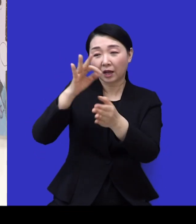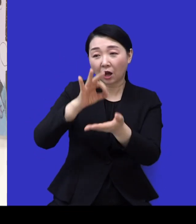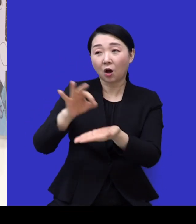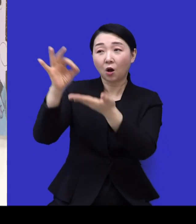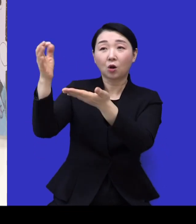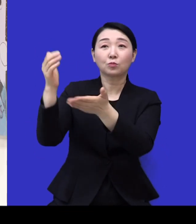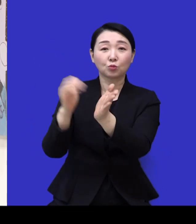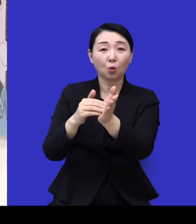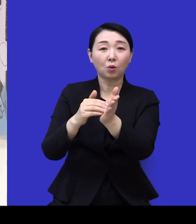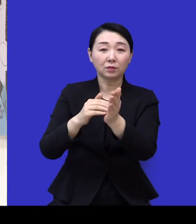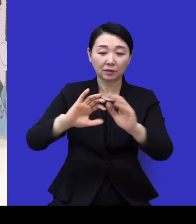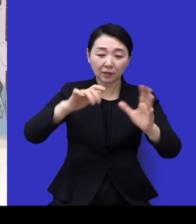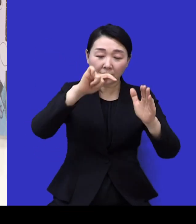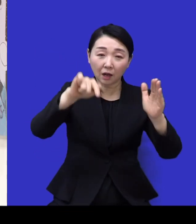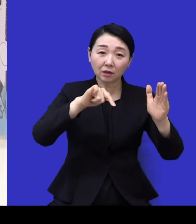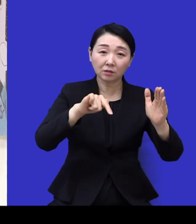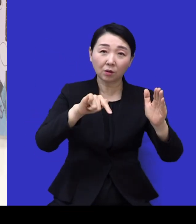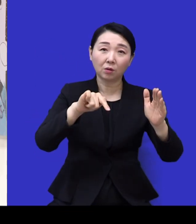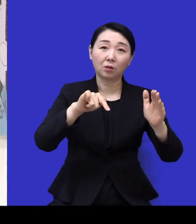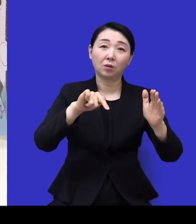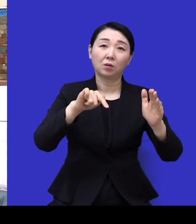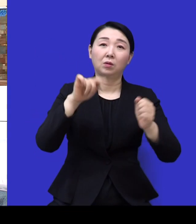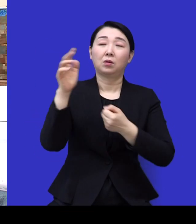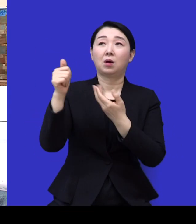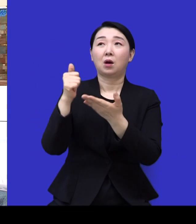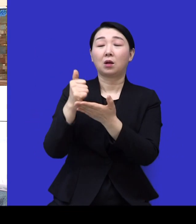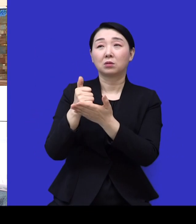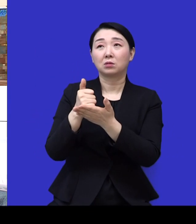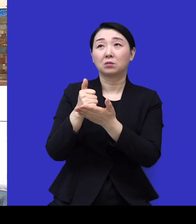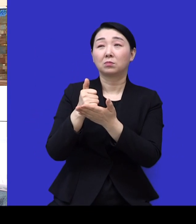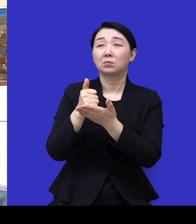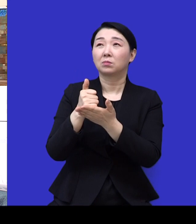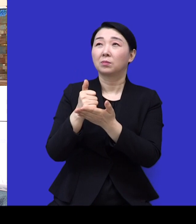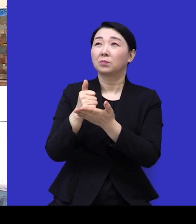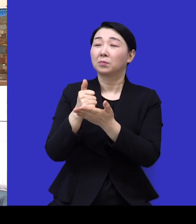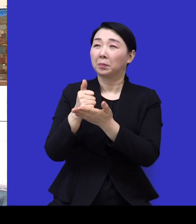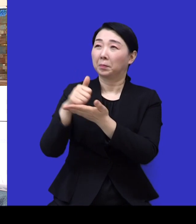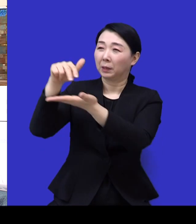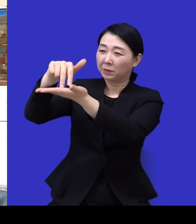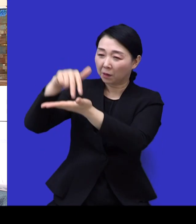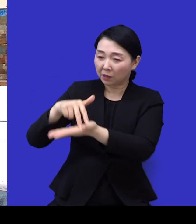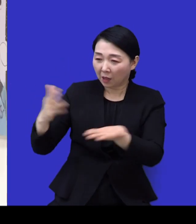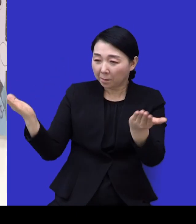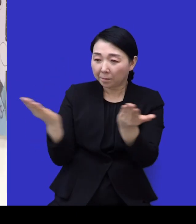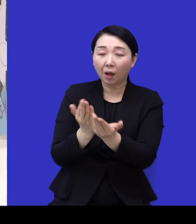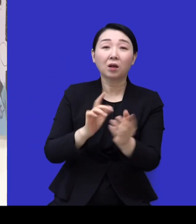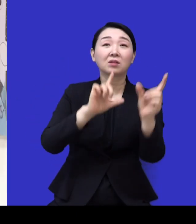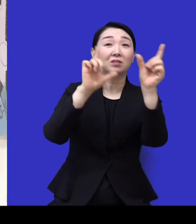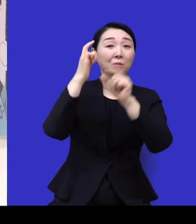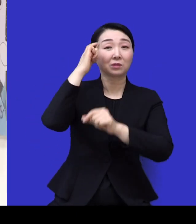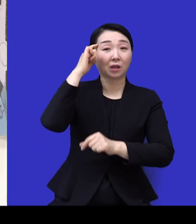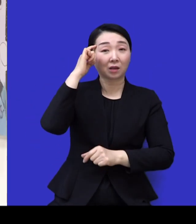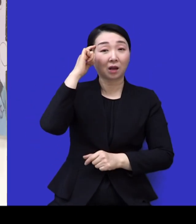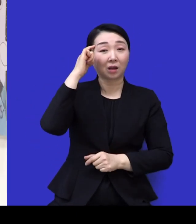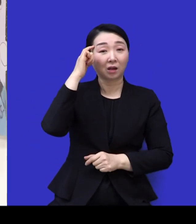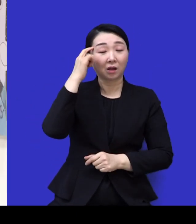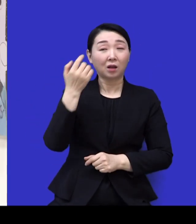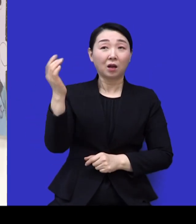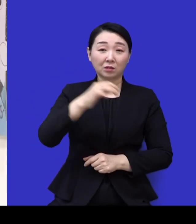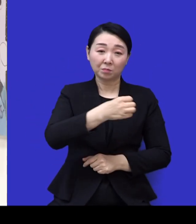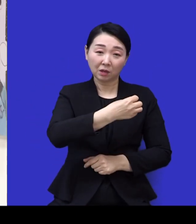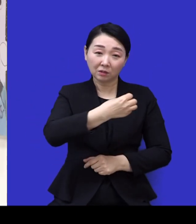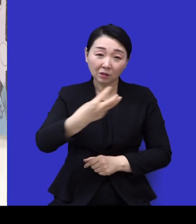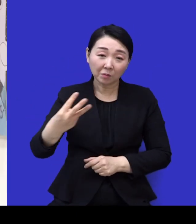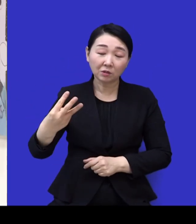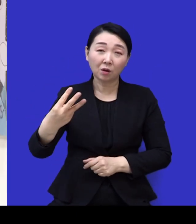게 가장 이렇게 하나님 삶 이렇게 눈에 맞는 삶이라고 생각을 했는데 네. 삼성이라는 브랜드를 하고